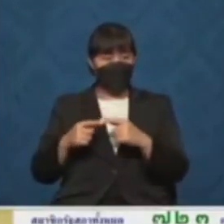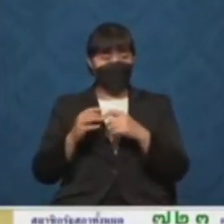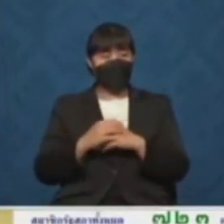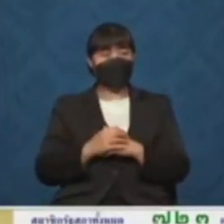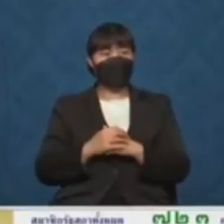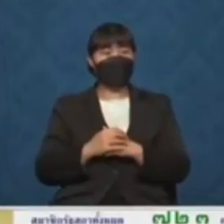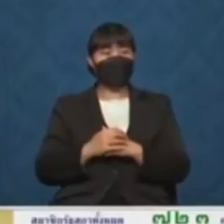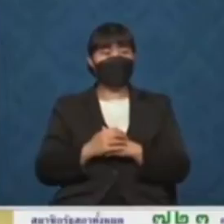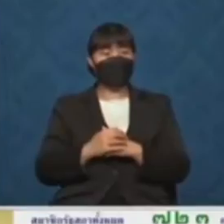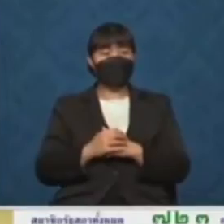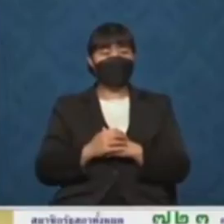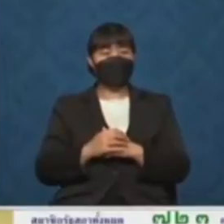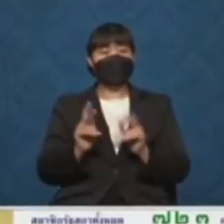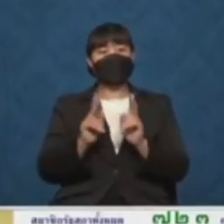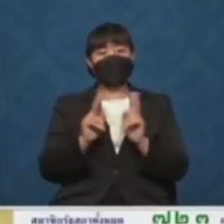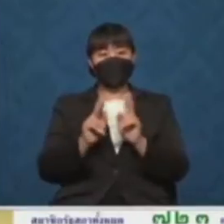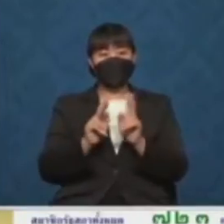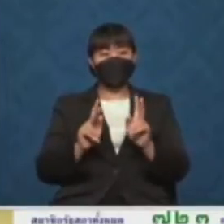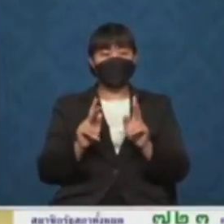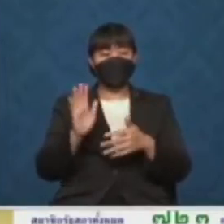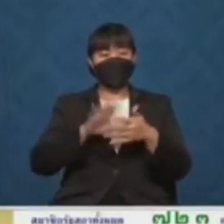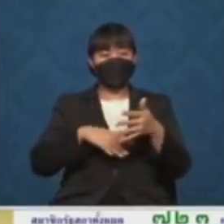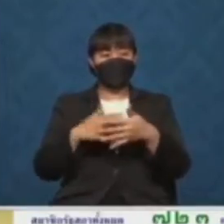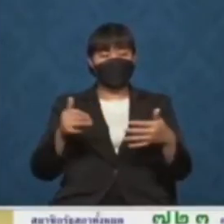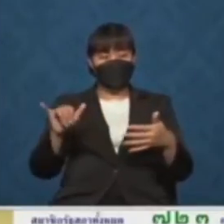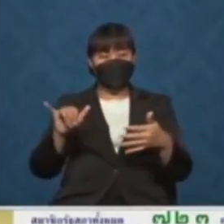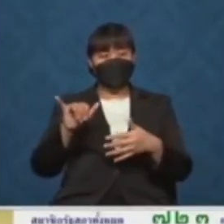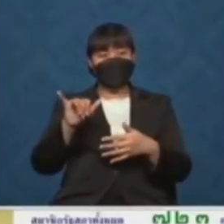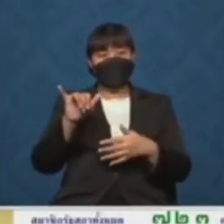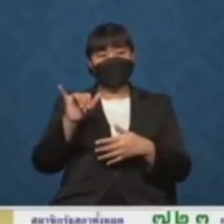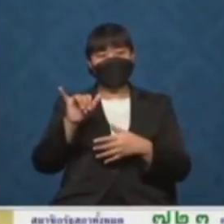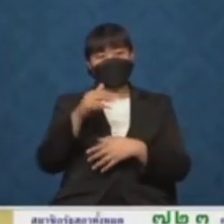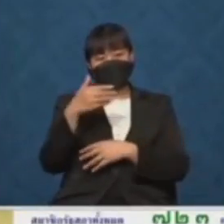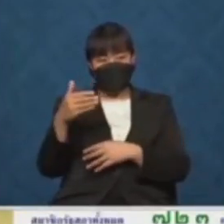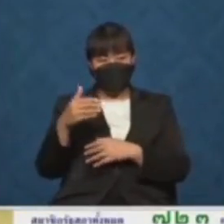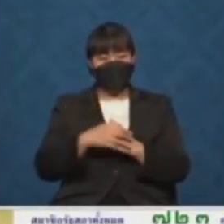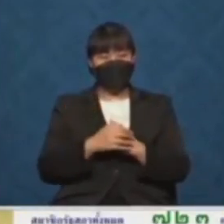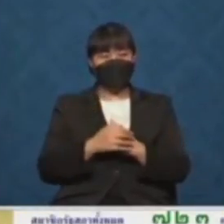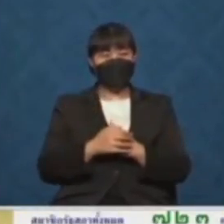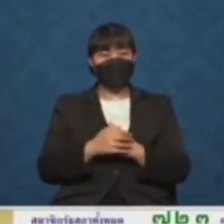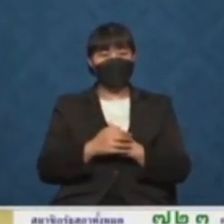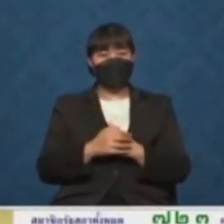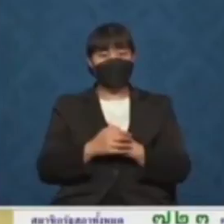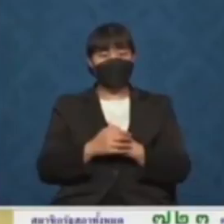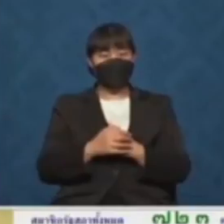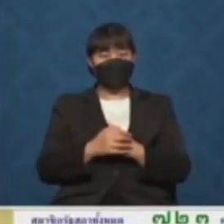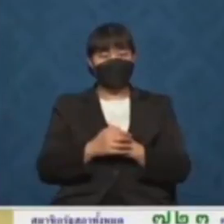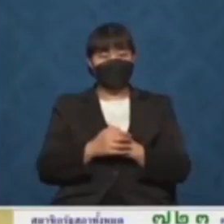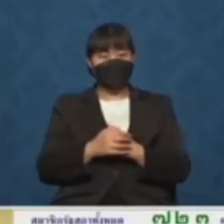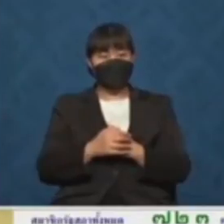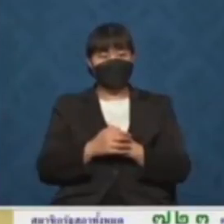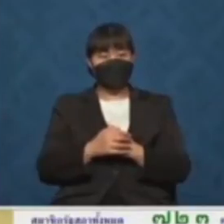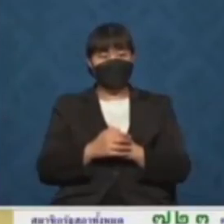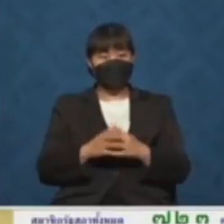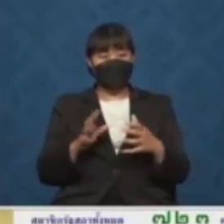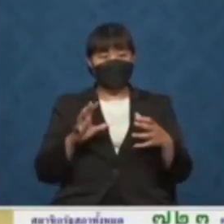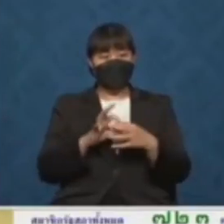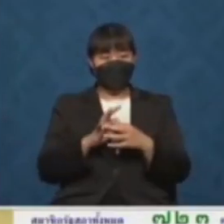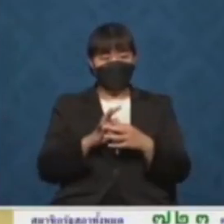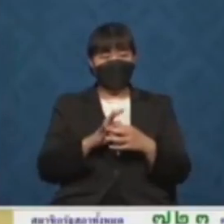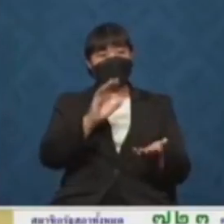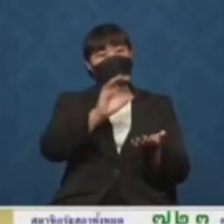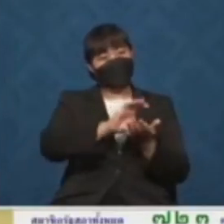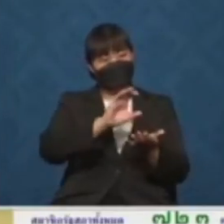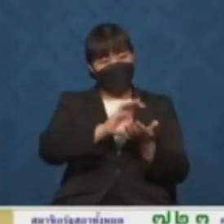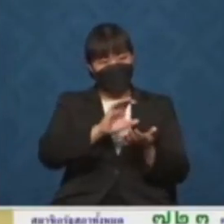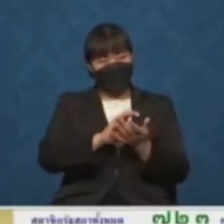ะในบัดาคณะกรมกยุธศาตชาติแผนยุธศาสตาติที่จะมีผลทงทางนโยบายั้ทางวบมาณ แลหน่วยงาน รฐต่